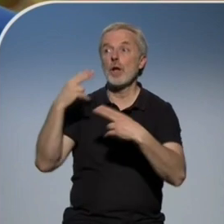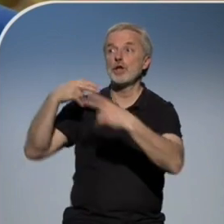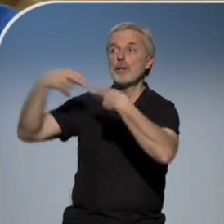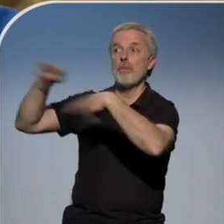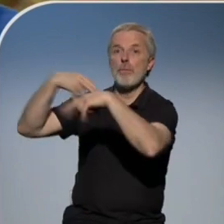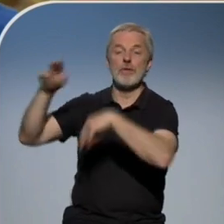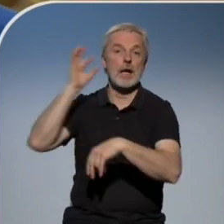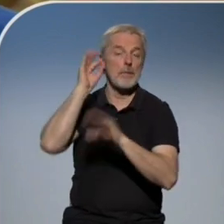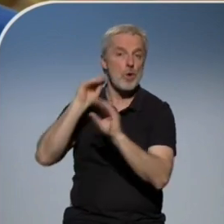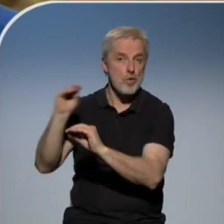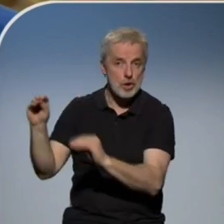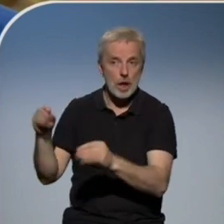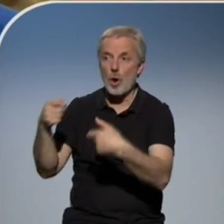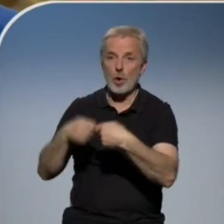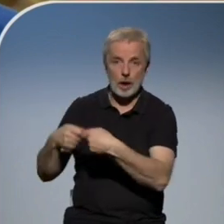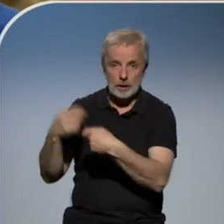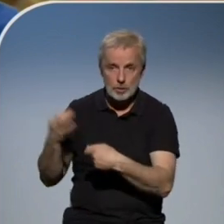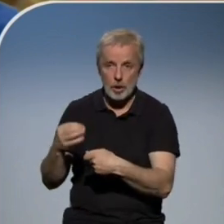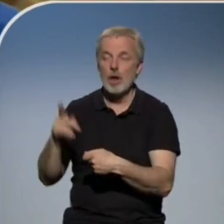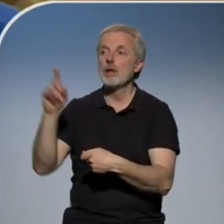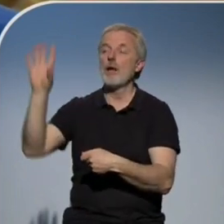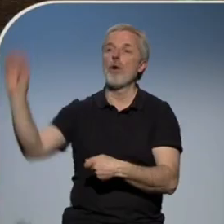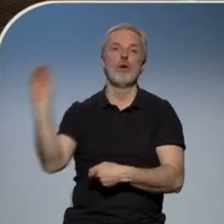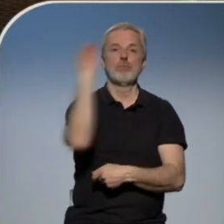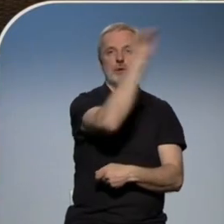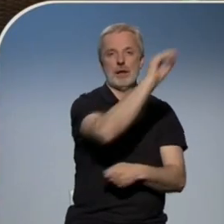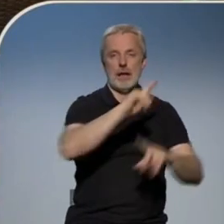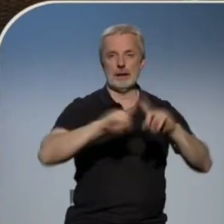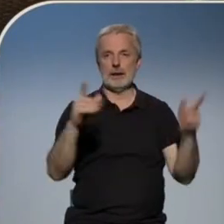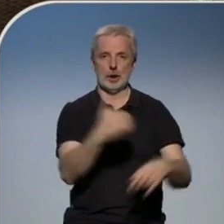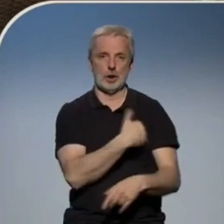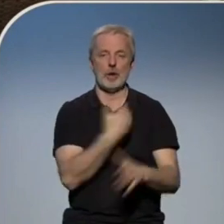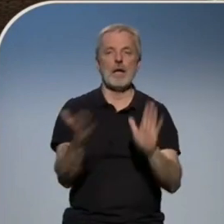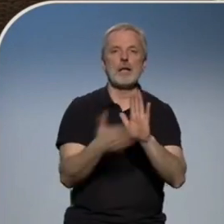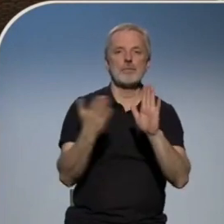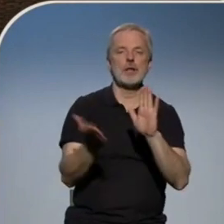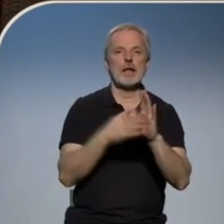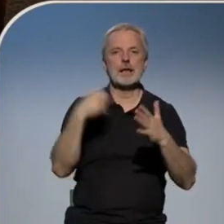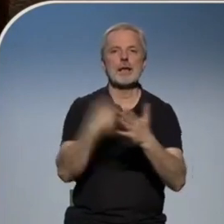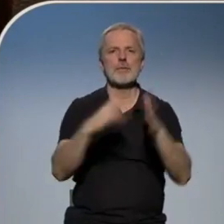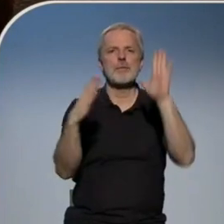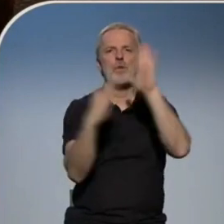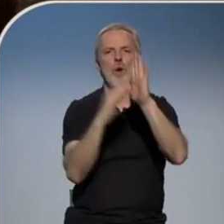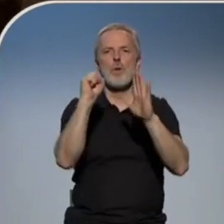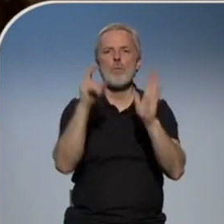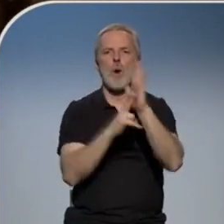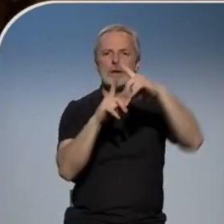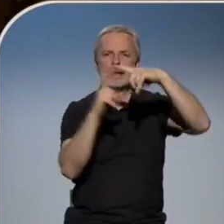kolektivu, dát dítě do jiného typu školy, Montessori, Waldorfská, domácí vzdělávání, prostě řešit to